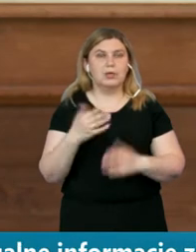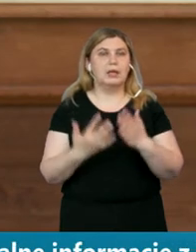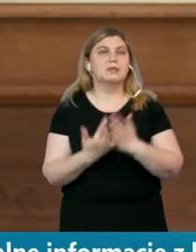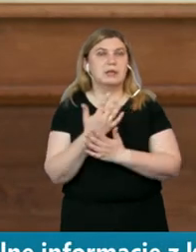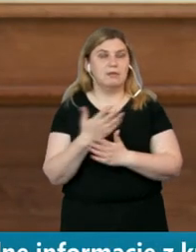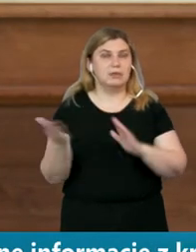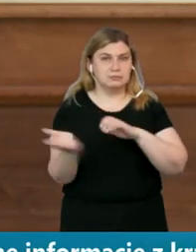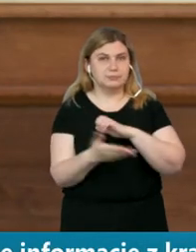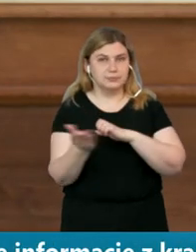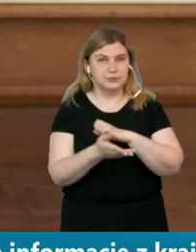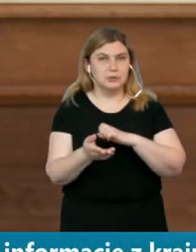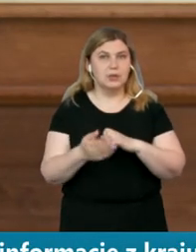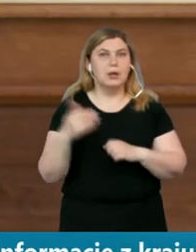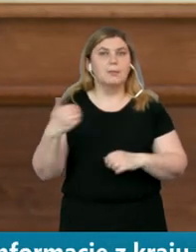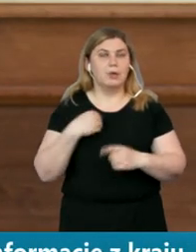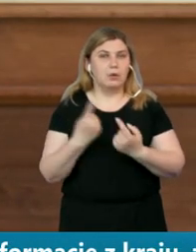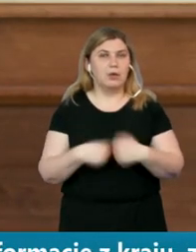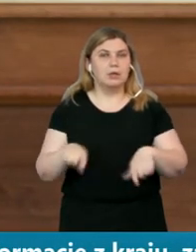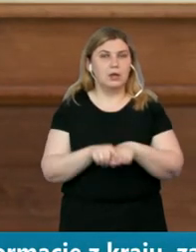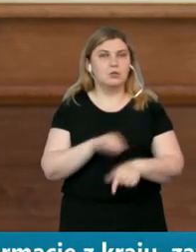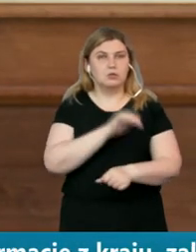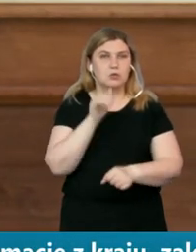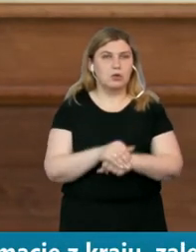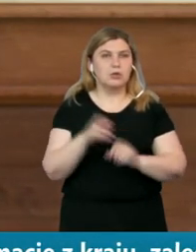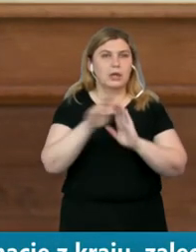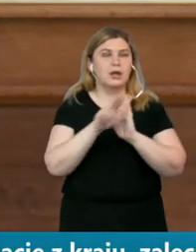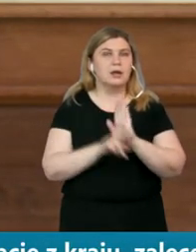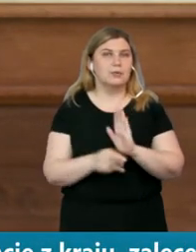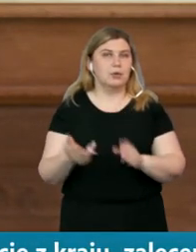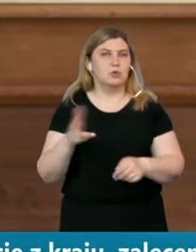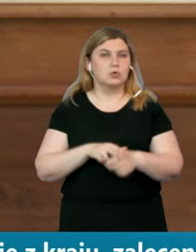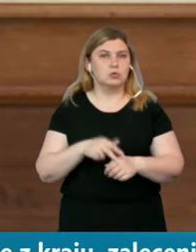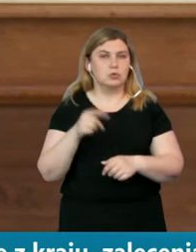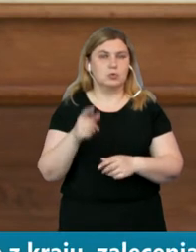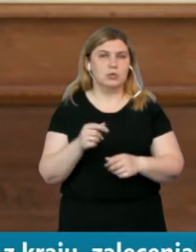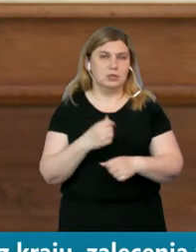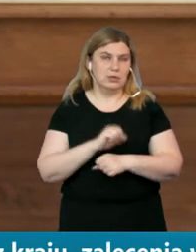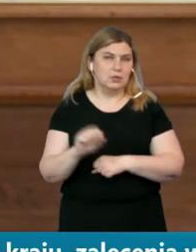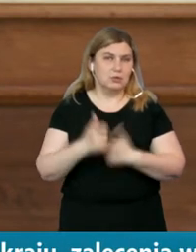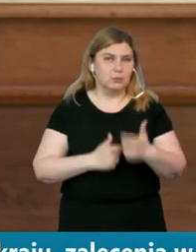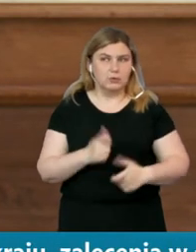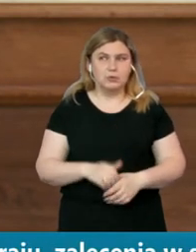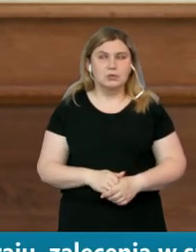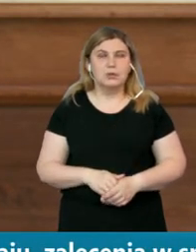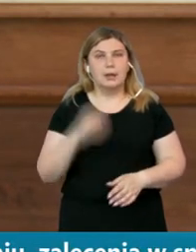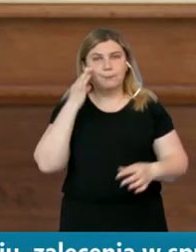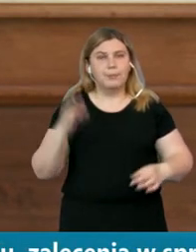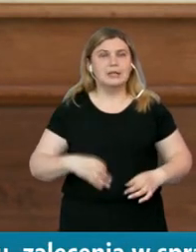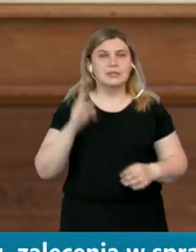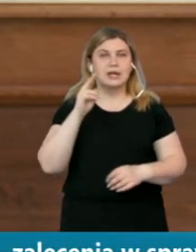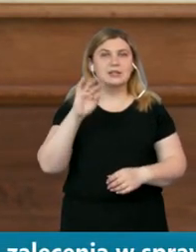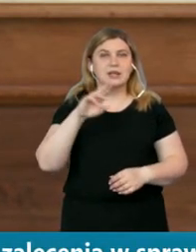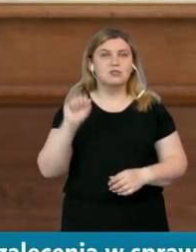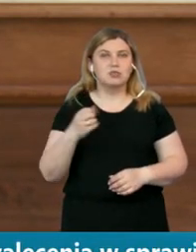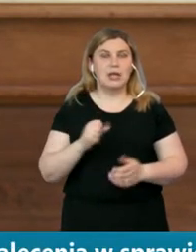aby te koszenia były realizowane zgodnie z harmonogramem, który został w tym roku założony. Pani Katarzyna, panie prezydencie,